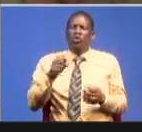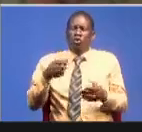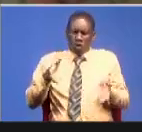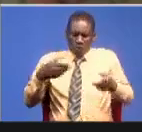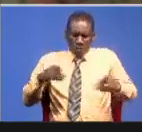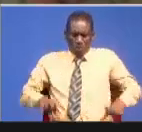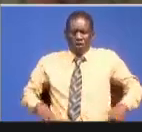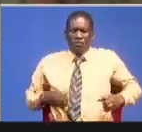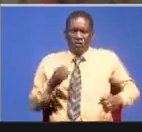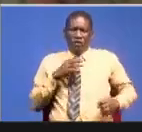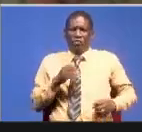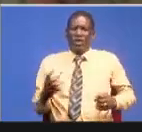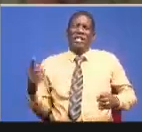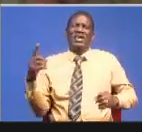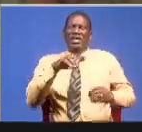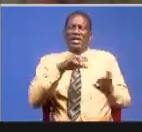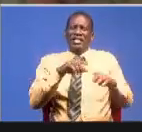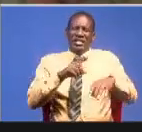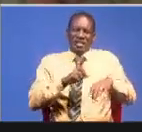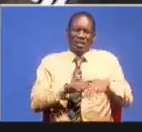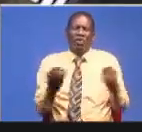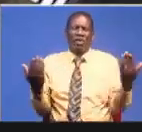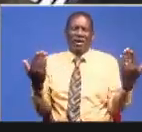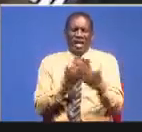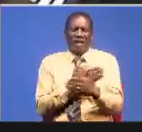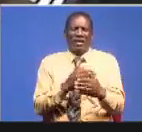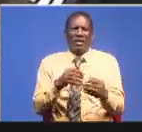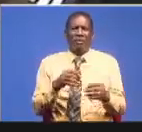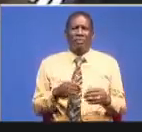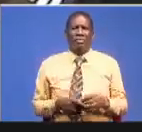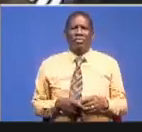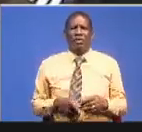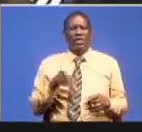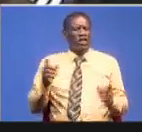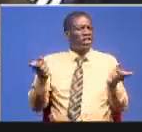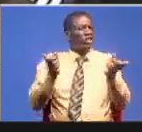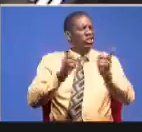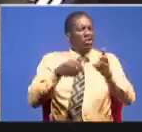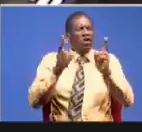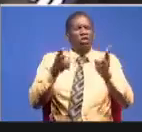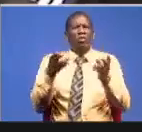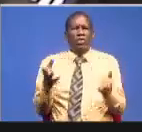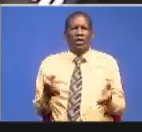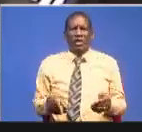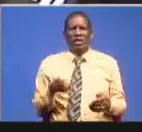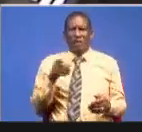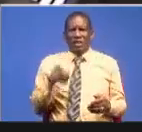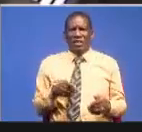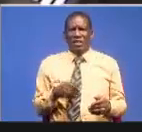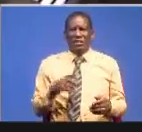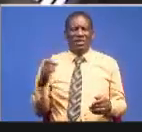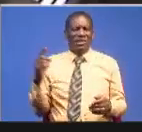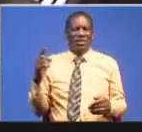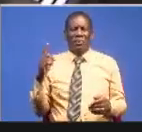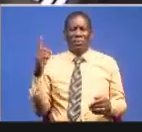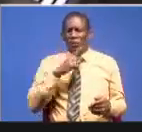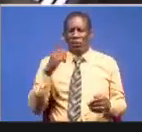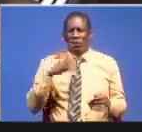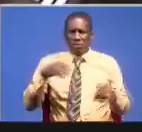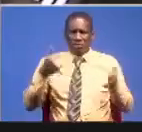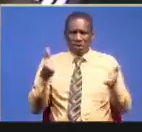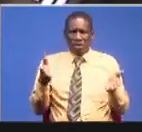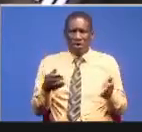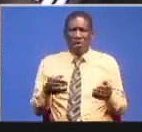sio usiku, hata kutuma mtoto kwa duka unasikia wasiwasi. Hili si tendo la kawaida, ni tendo la kihalifu, na kuna